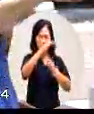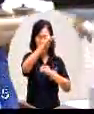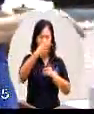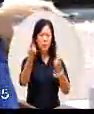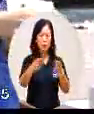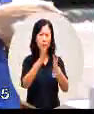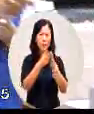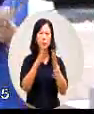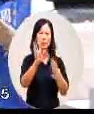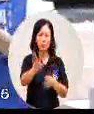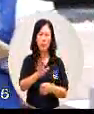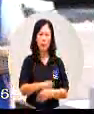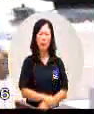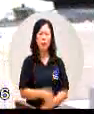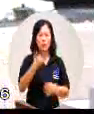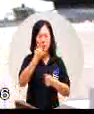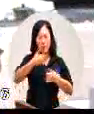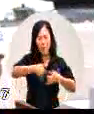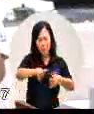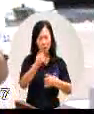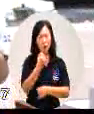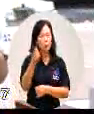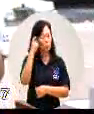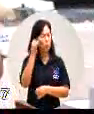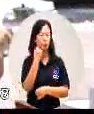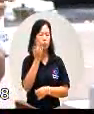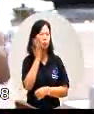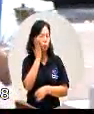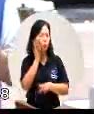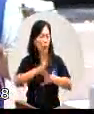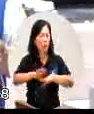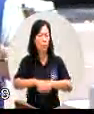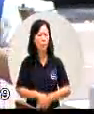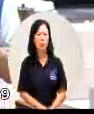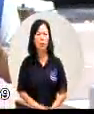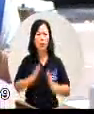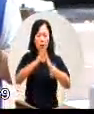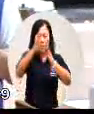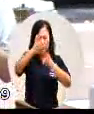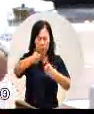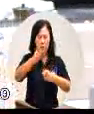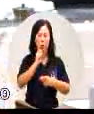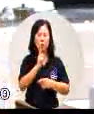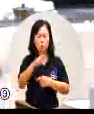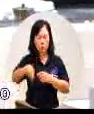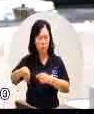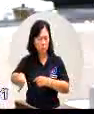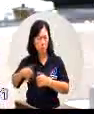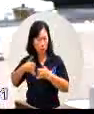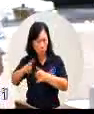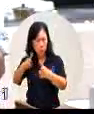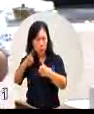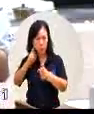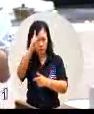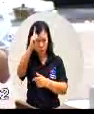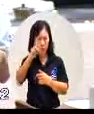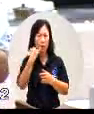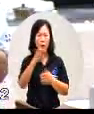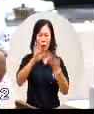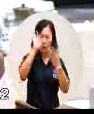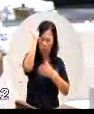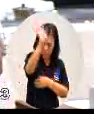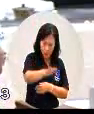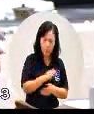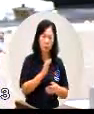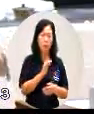各个只都路面，安尼个真可惜。市长，我给你建议哦，不只是这一条路，是以后未来的整